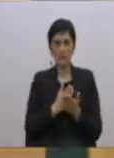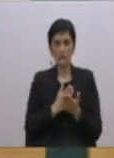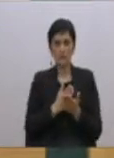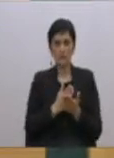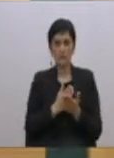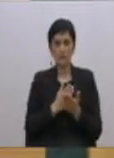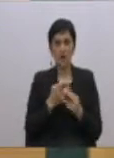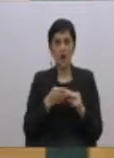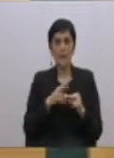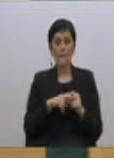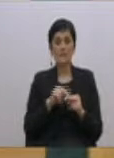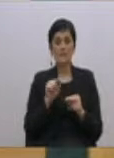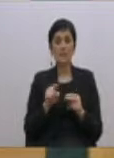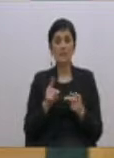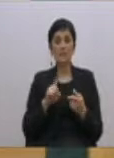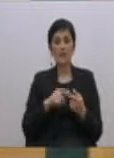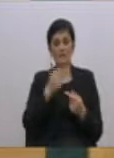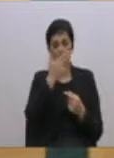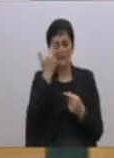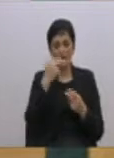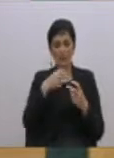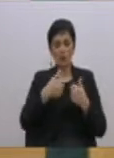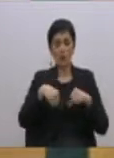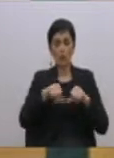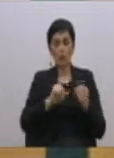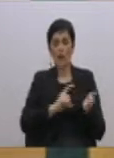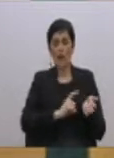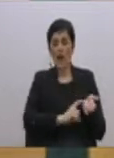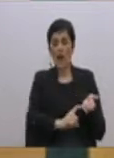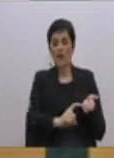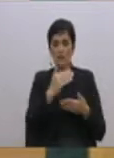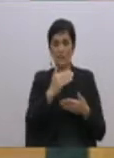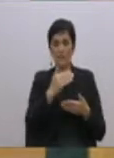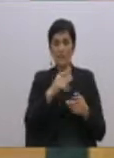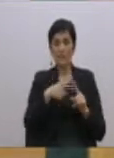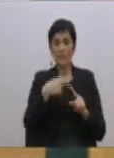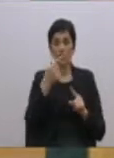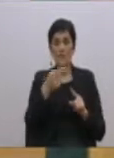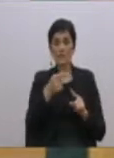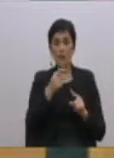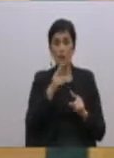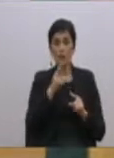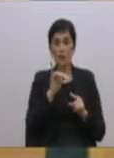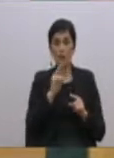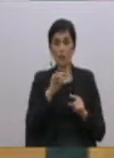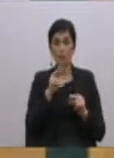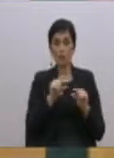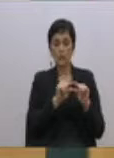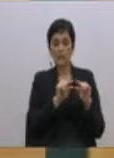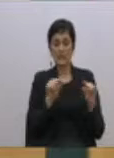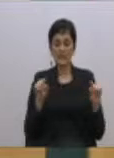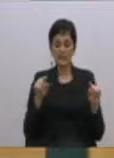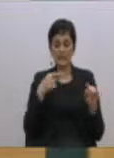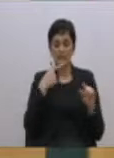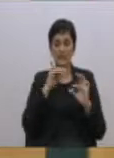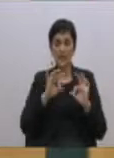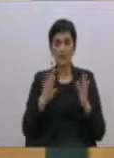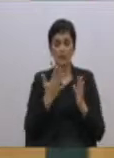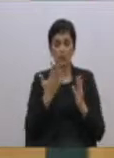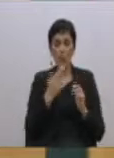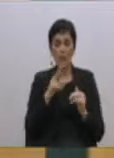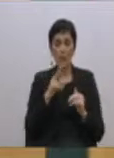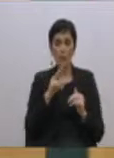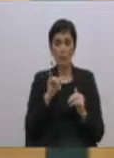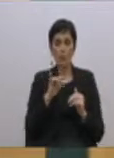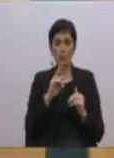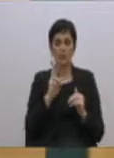Cărți, dacă sunt dacă avșirea bine Veneția Comisia am xazi găușa, șem de cu puncte, gătuit romel puncte sau bari.